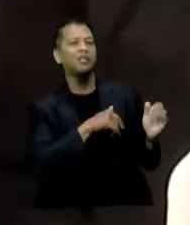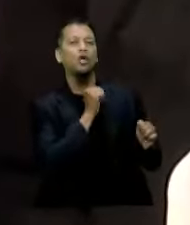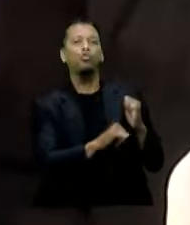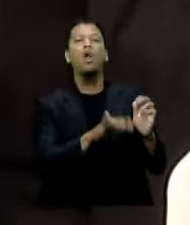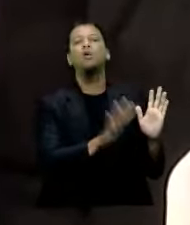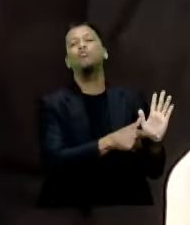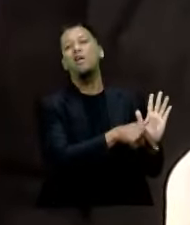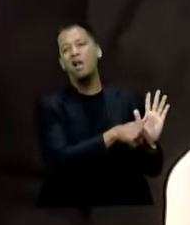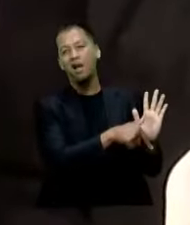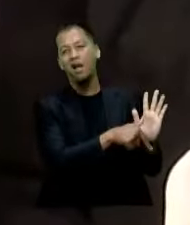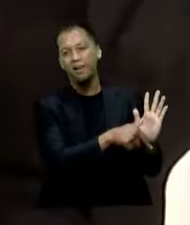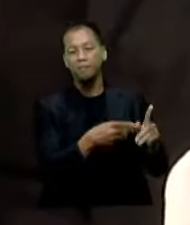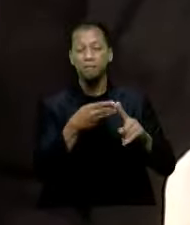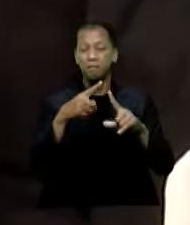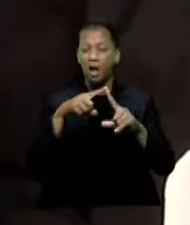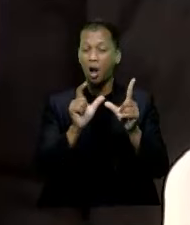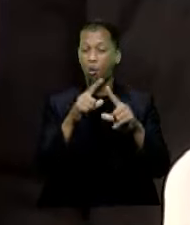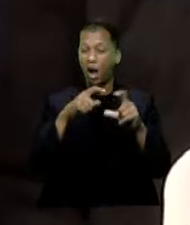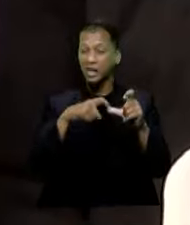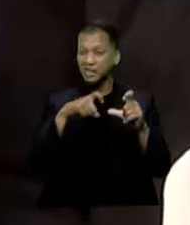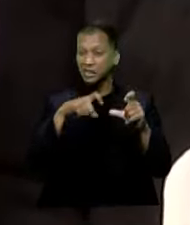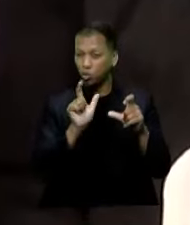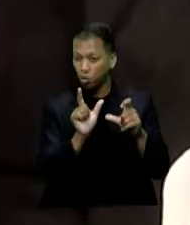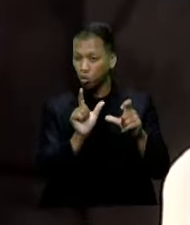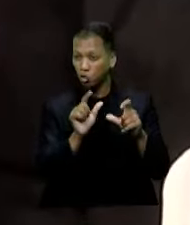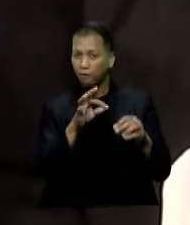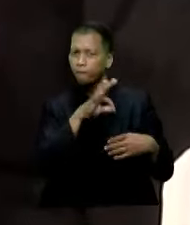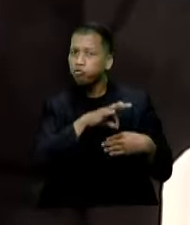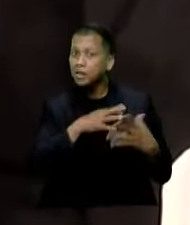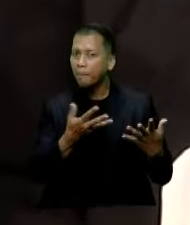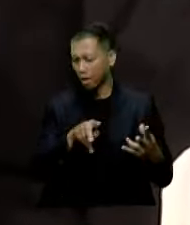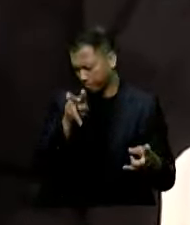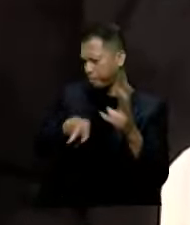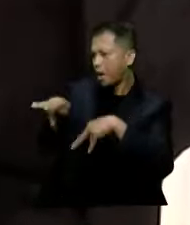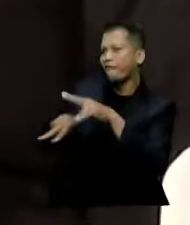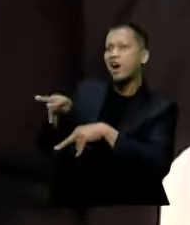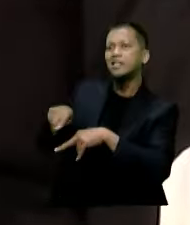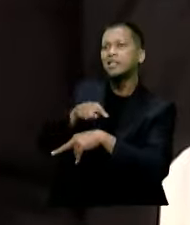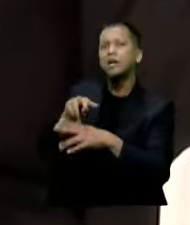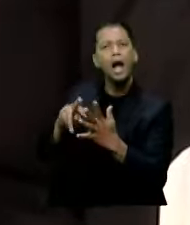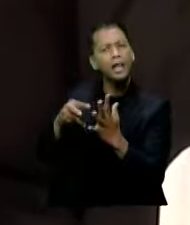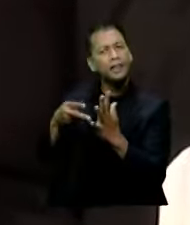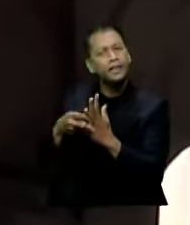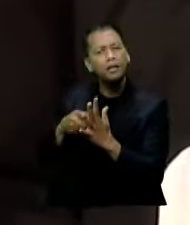Bawaslu sebagai lembaga yang fungsinya melakukan pengawasan punya kewajiban untuk melakukan investigasi itu.